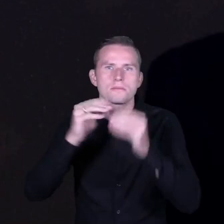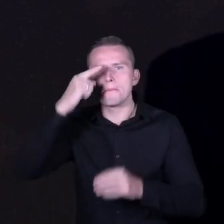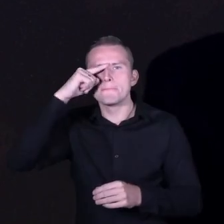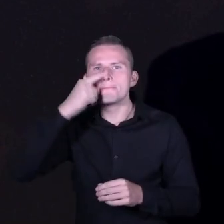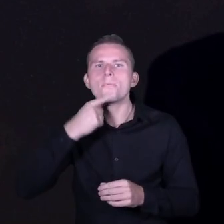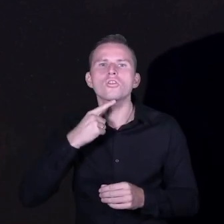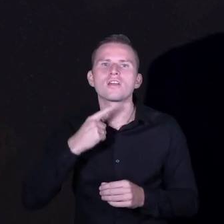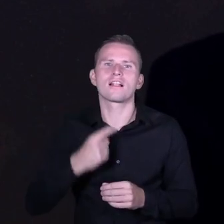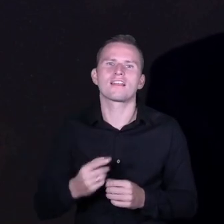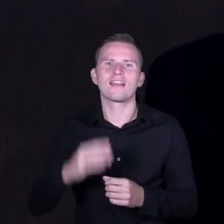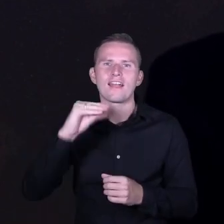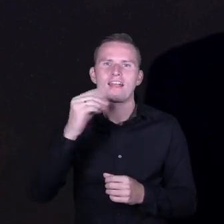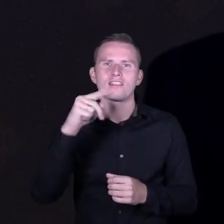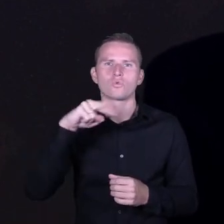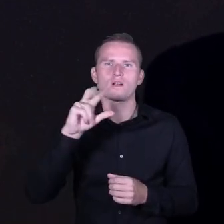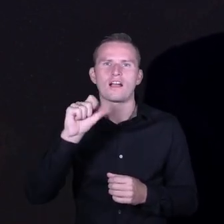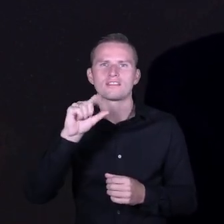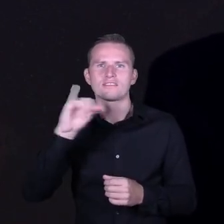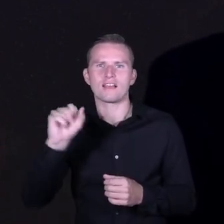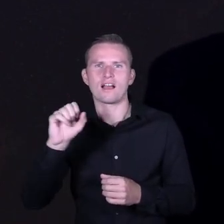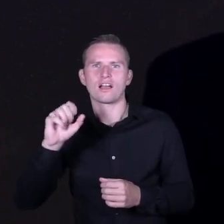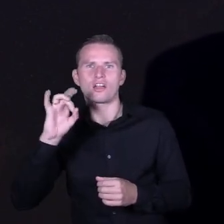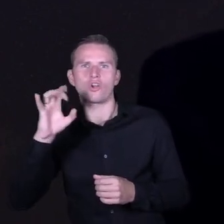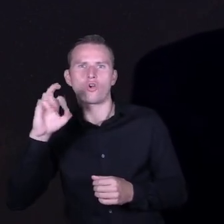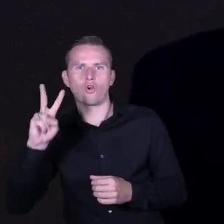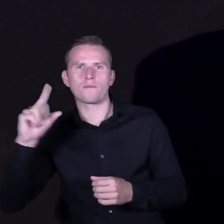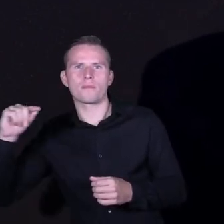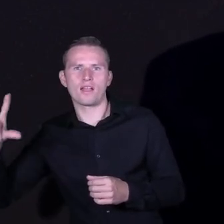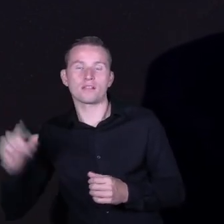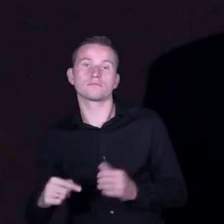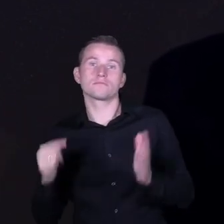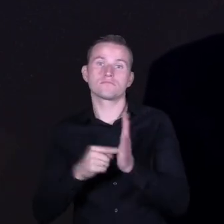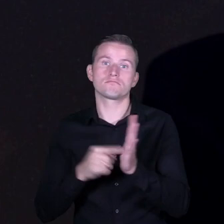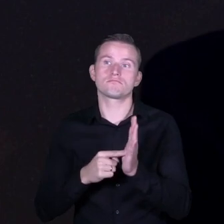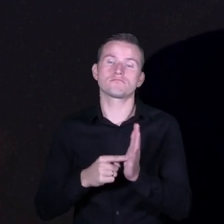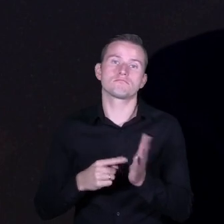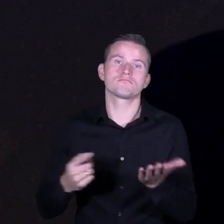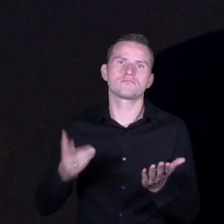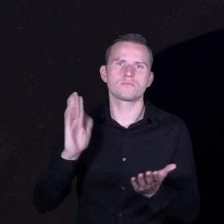ma zrzeszać w sobie maksimum funkcjonalności, ale też